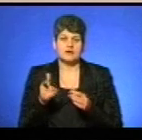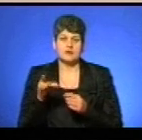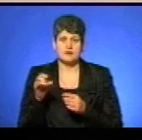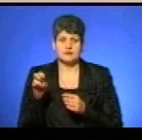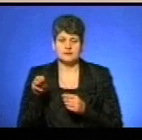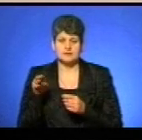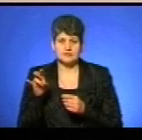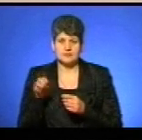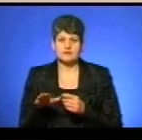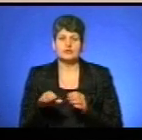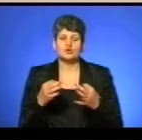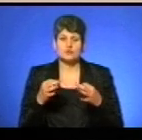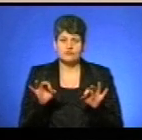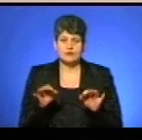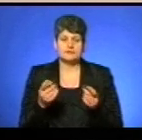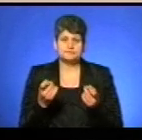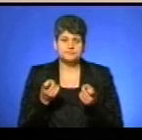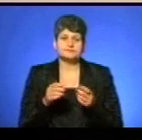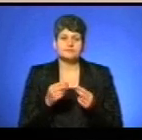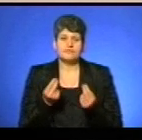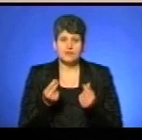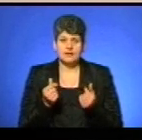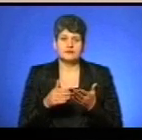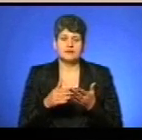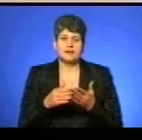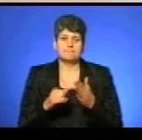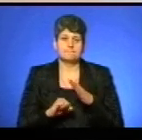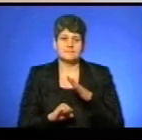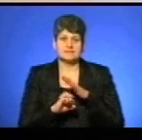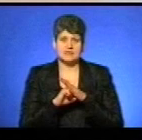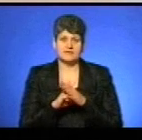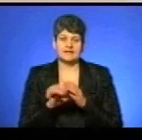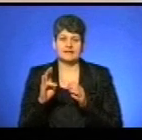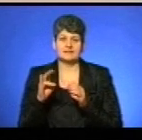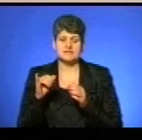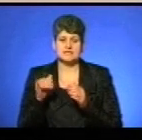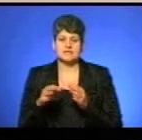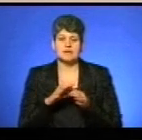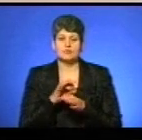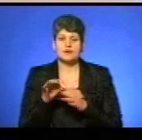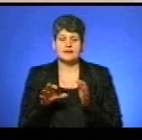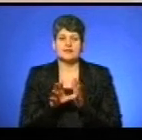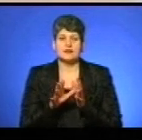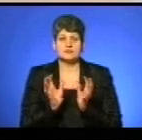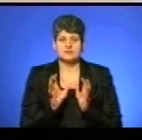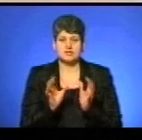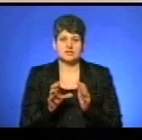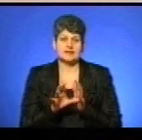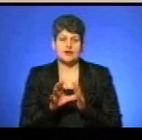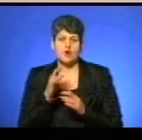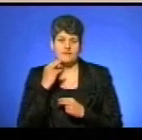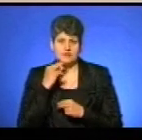дозволять задіяти додаткові фінансові ресурси на реалізацію інвестиційних проєктів у сфері енергозбереження та